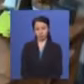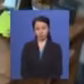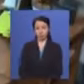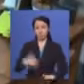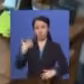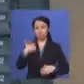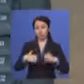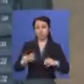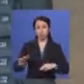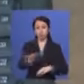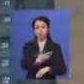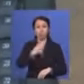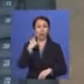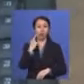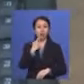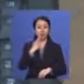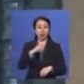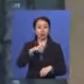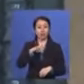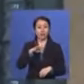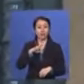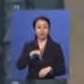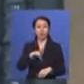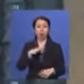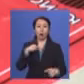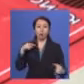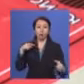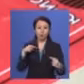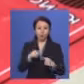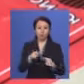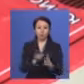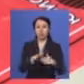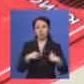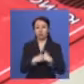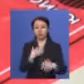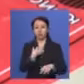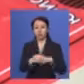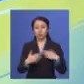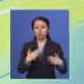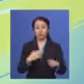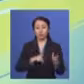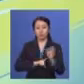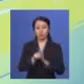Между нами говоря, телеграм-канал против бытового насилия запустили полицейские.